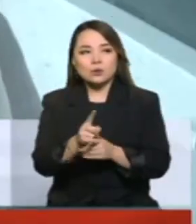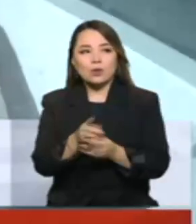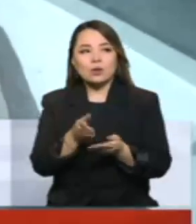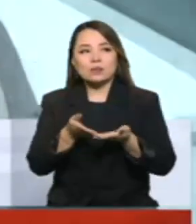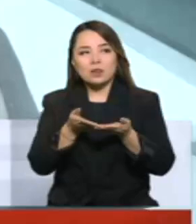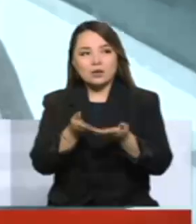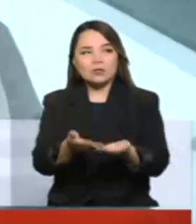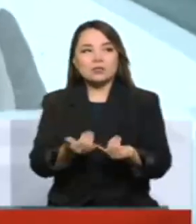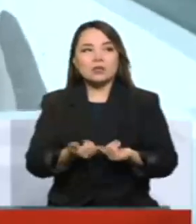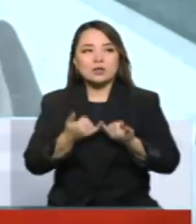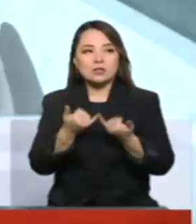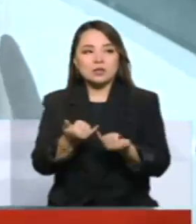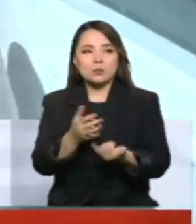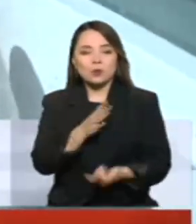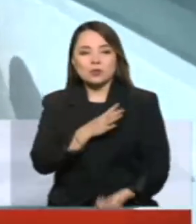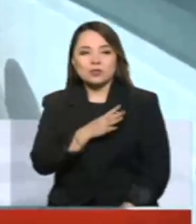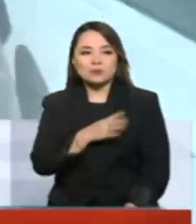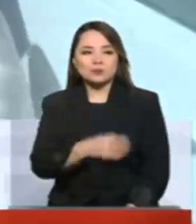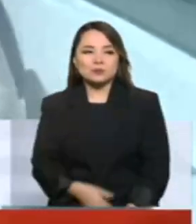жасалды.